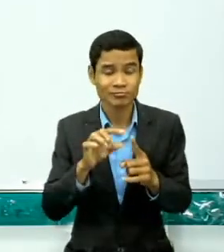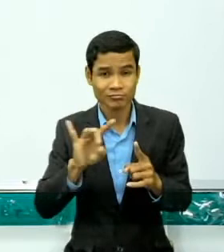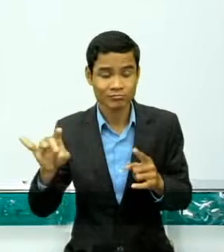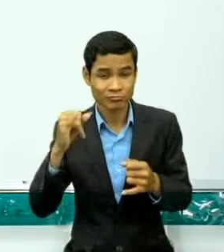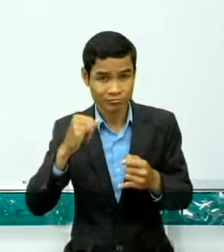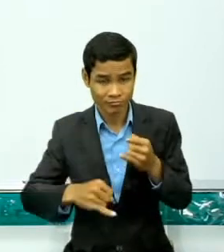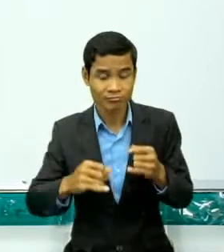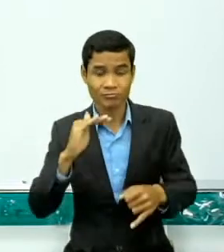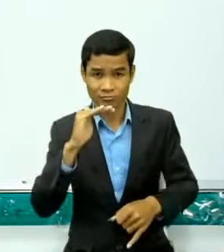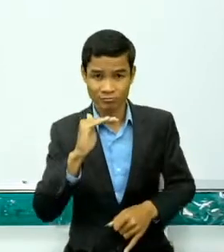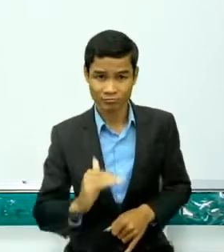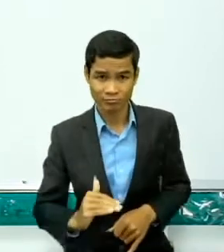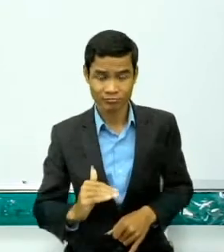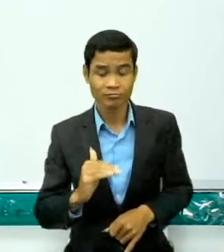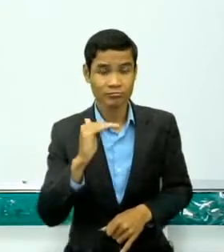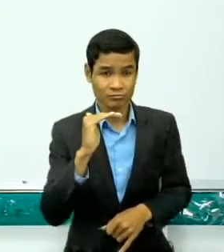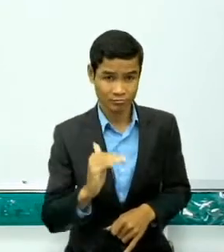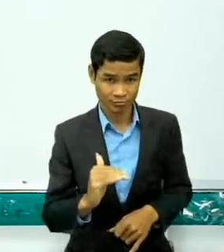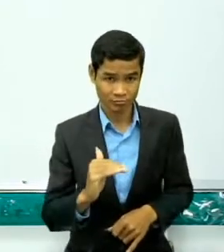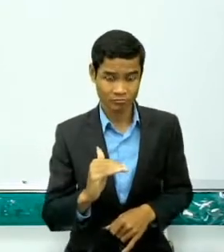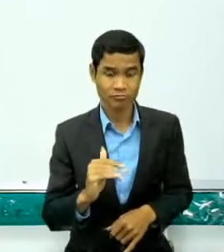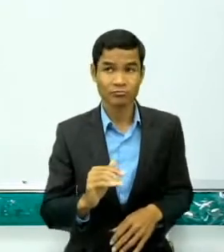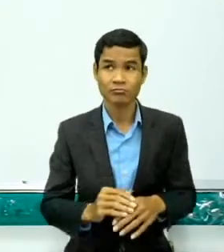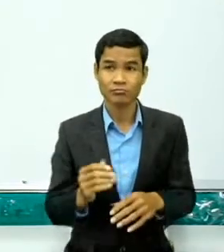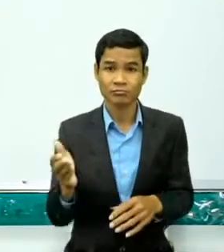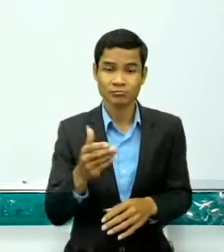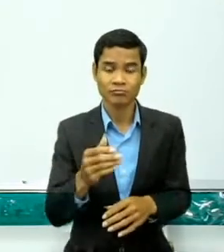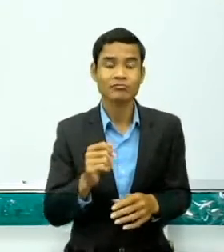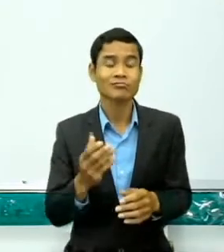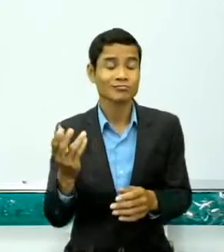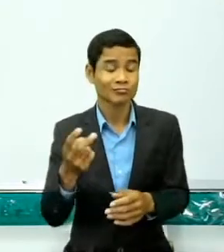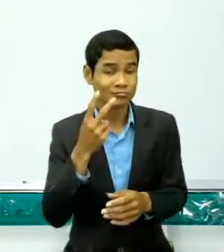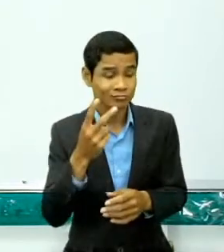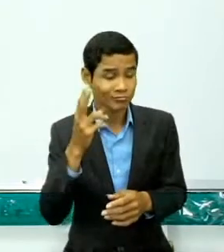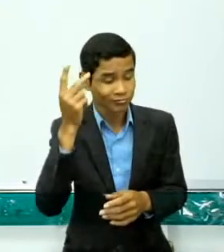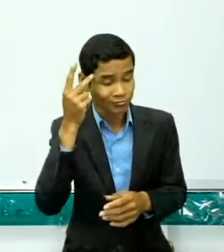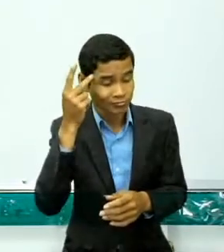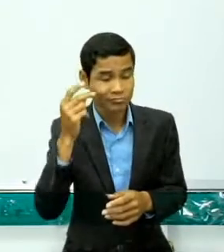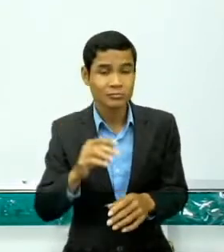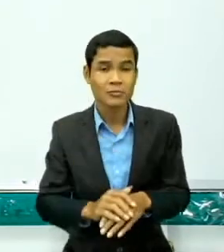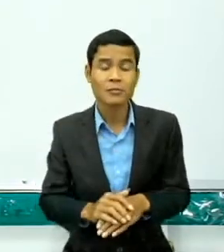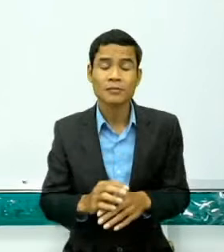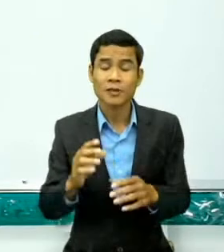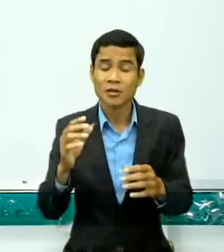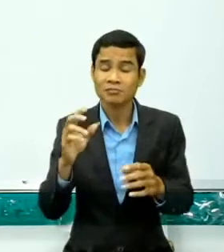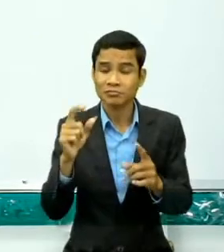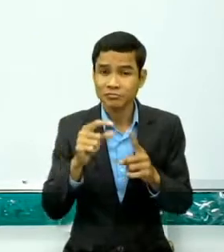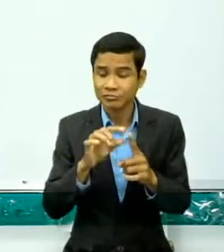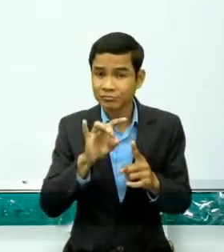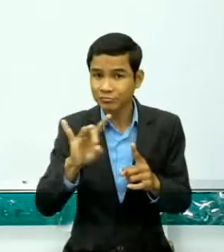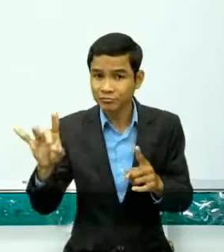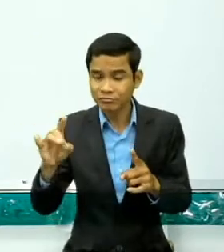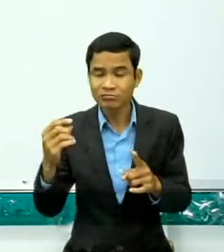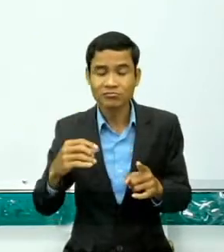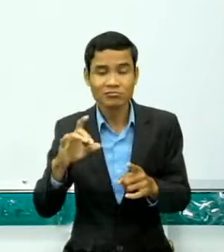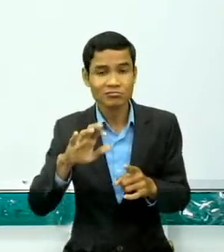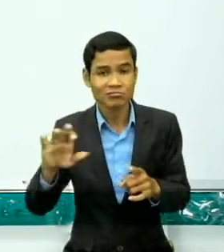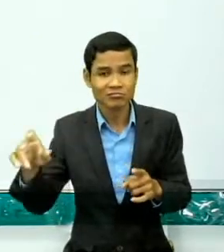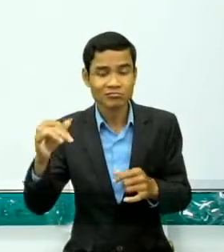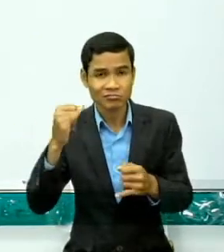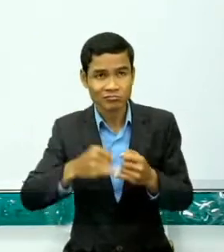ចាកូនស្ដាប់ម្ដងទៀតណាតឿចាឥឡូវកូនគិតតិចមើលតា ជាងទឿអត់មានសូរចុងអ្វីកូន